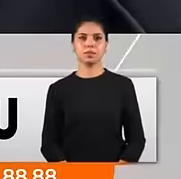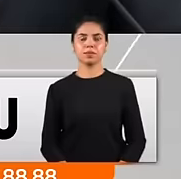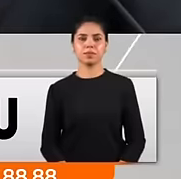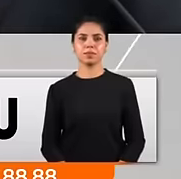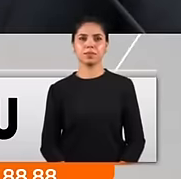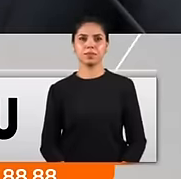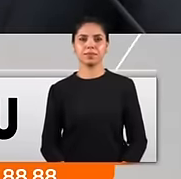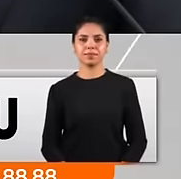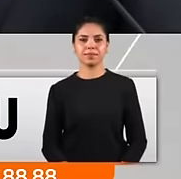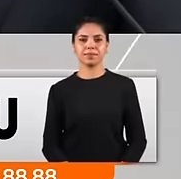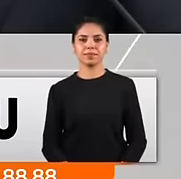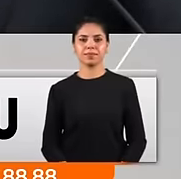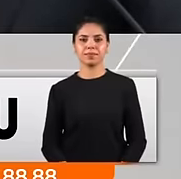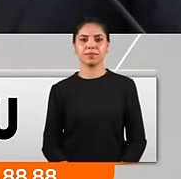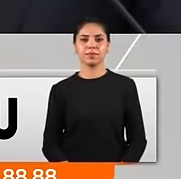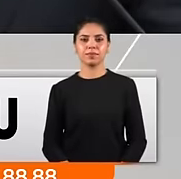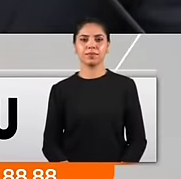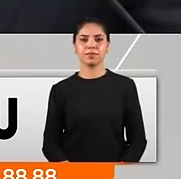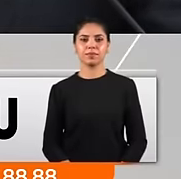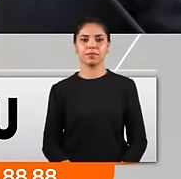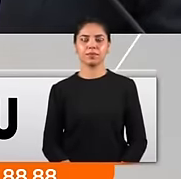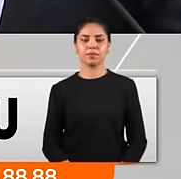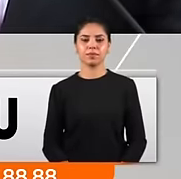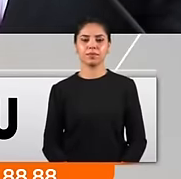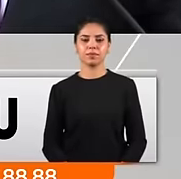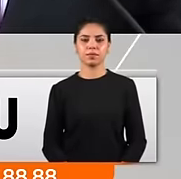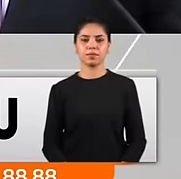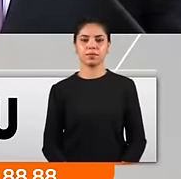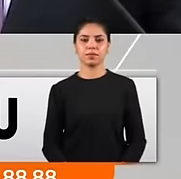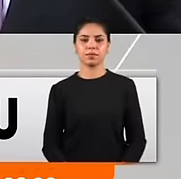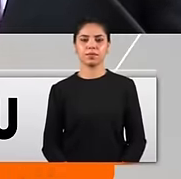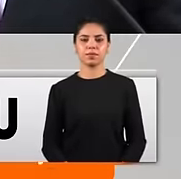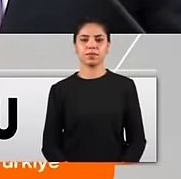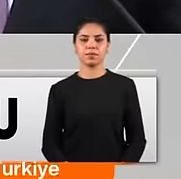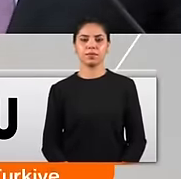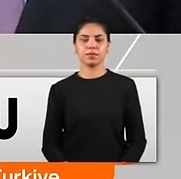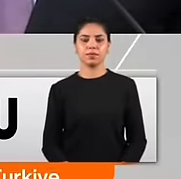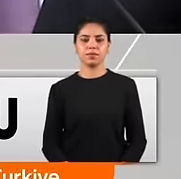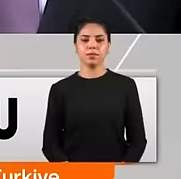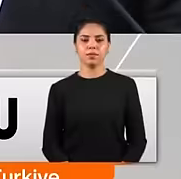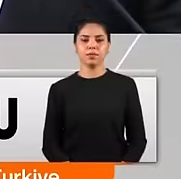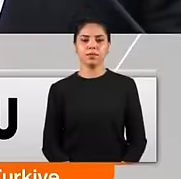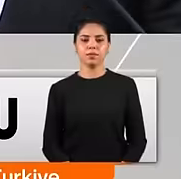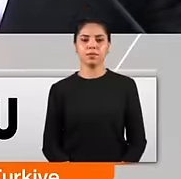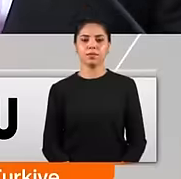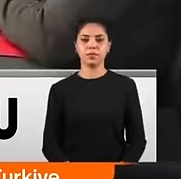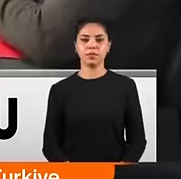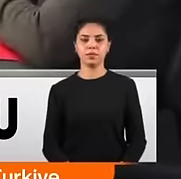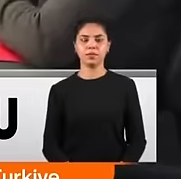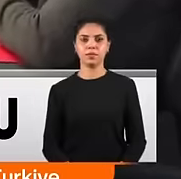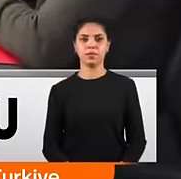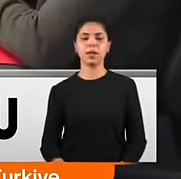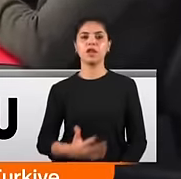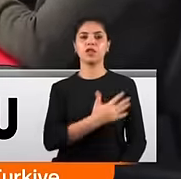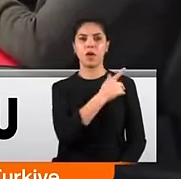İstanbul Büyükşehir Belediye Başkanı adayımız Ekrem İmamoğlu, Ankara Büyükşehir Belediye Başkanımız ise Mansur Yavaş.